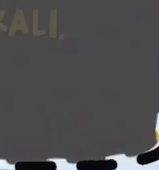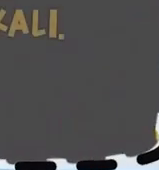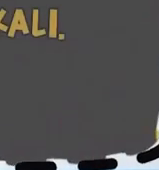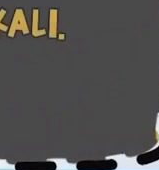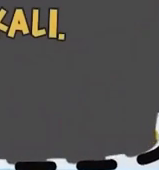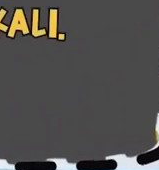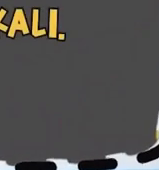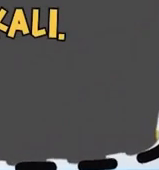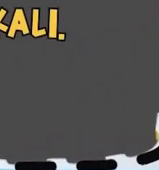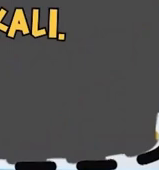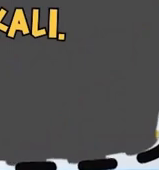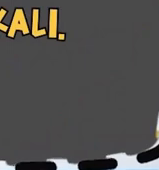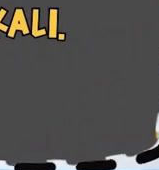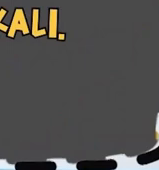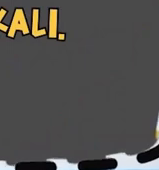Indonesia